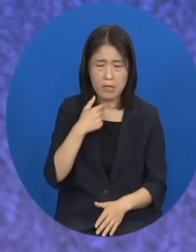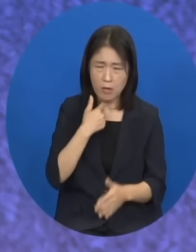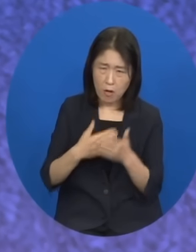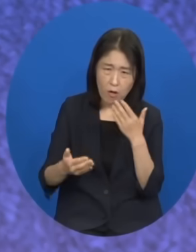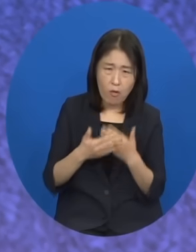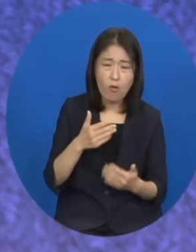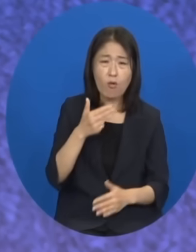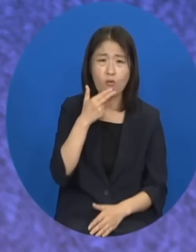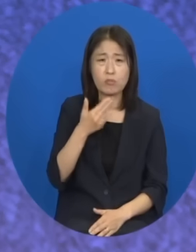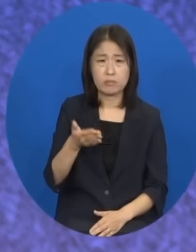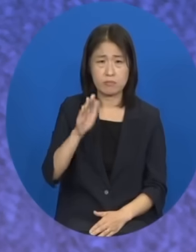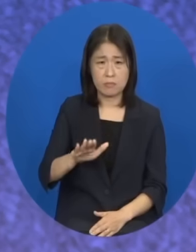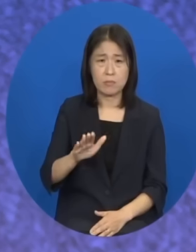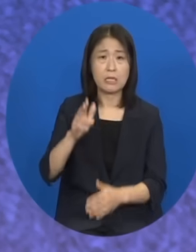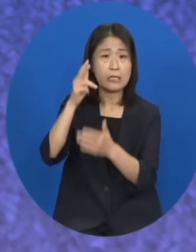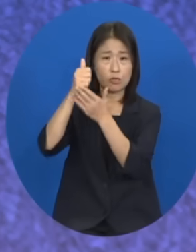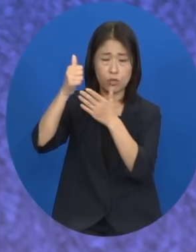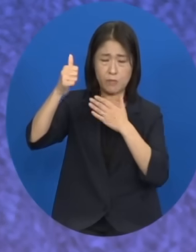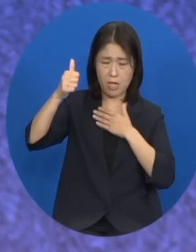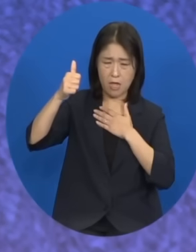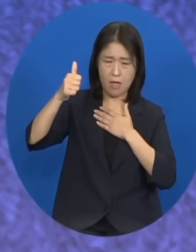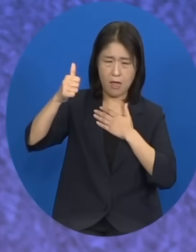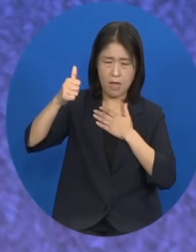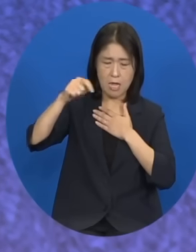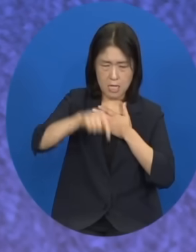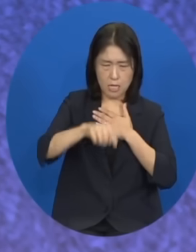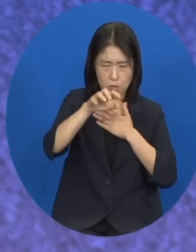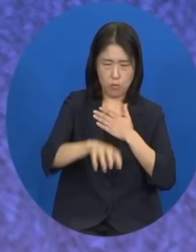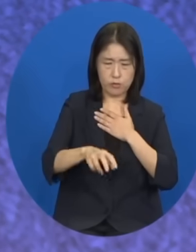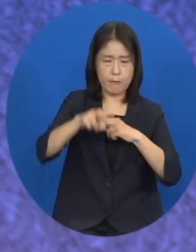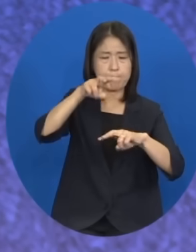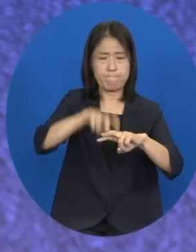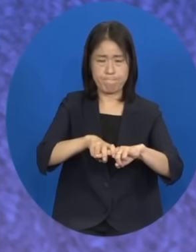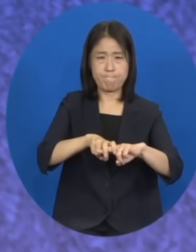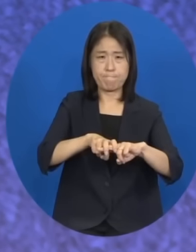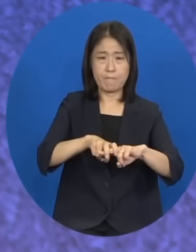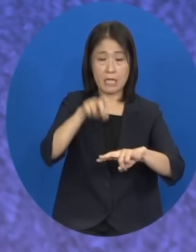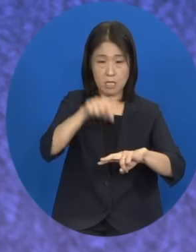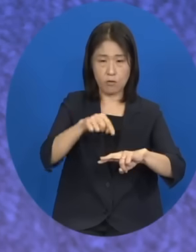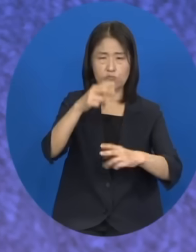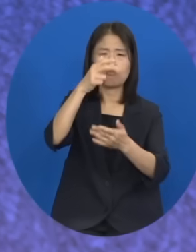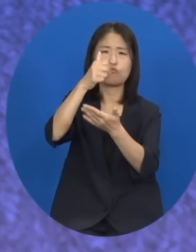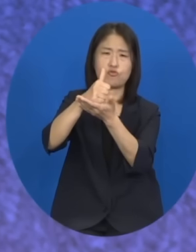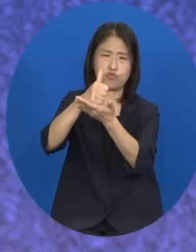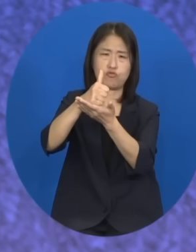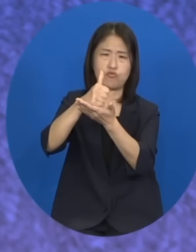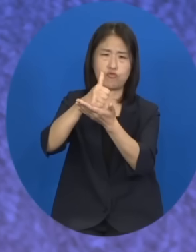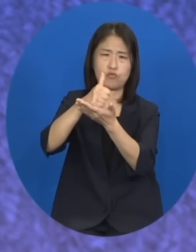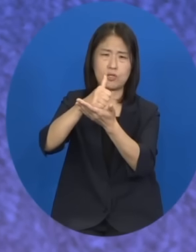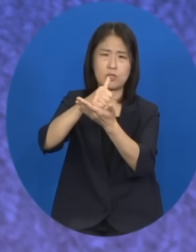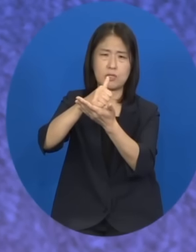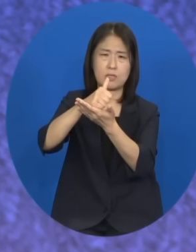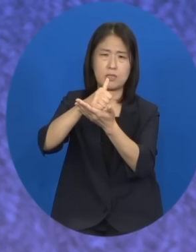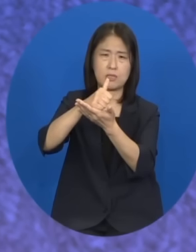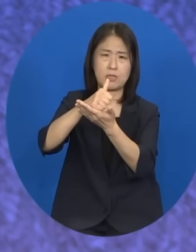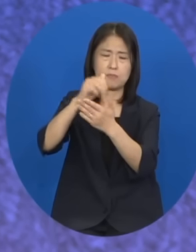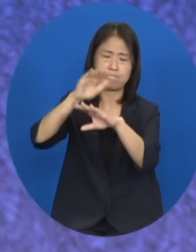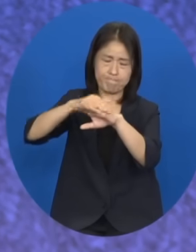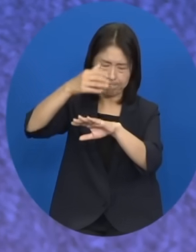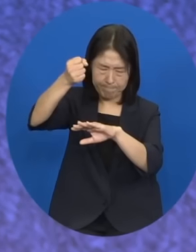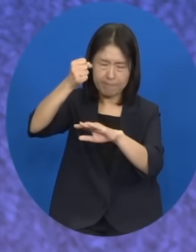없지만 주님, 제가 지금 여기에 있습니다. 이건 주님이 하셨습니다. 그러면 저는 주님을